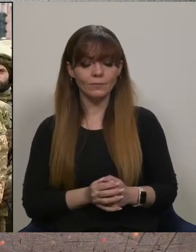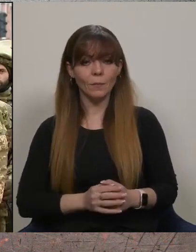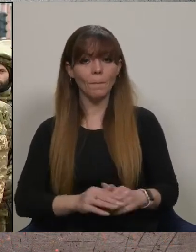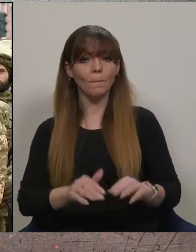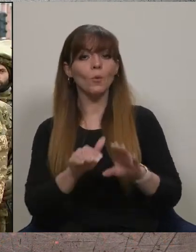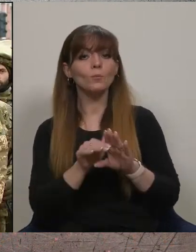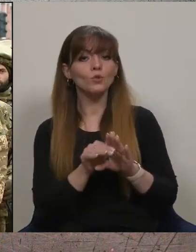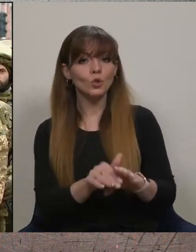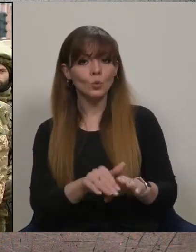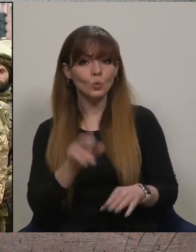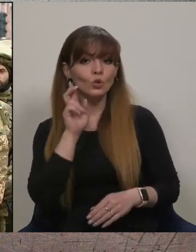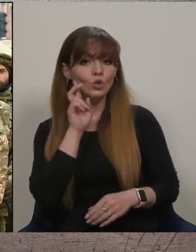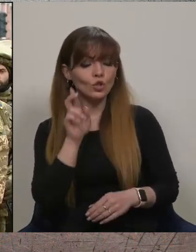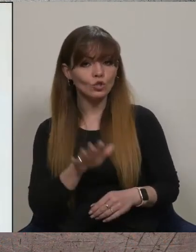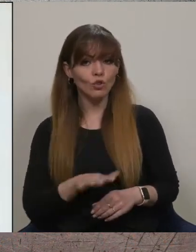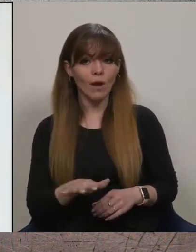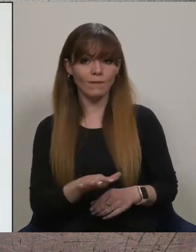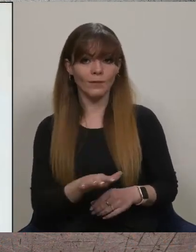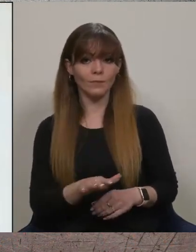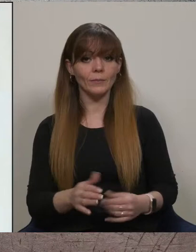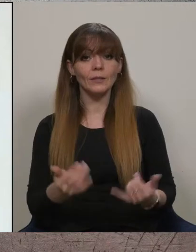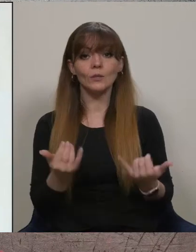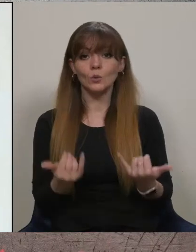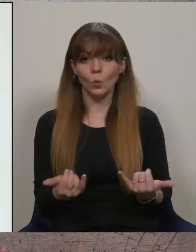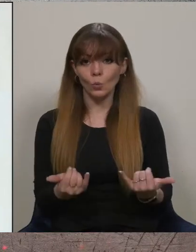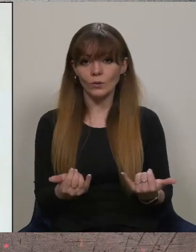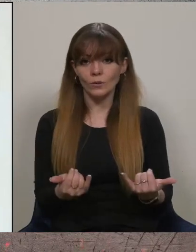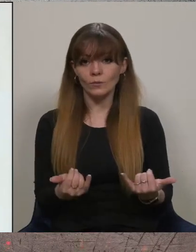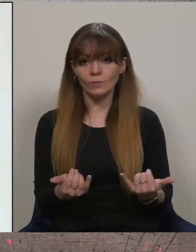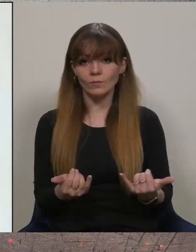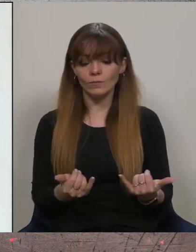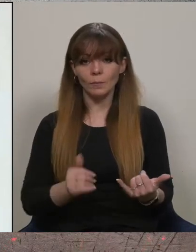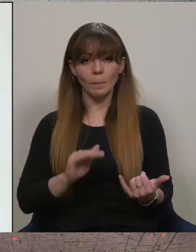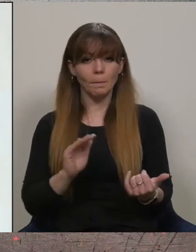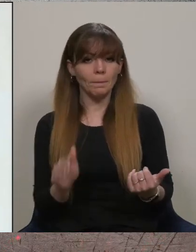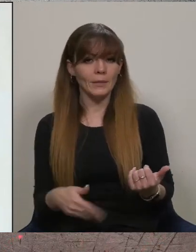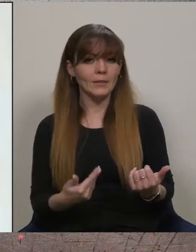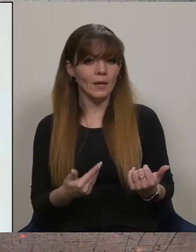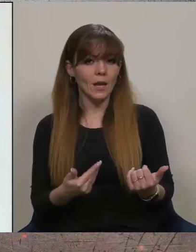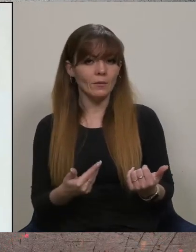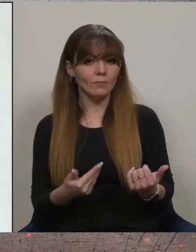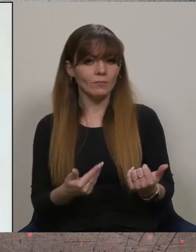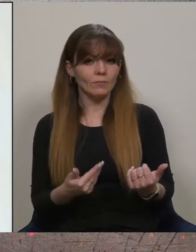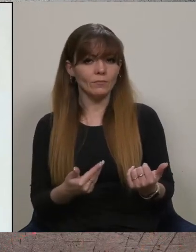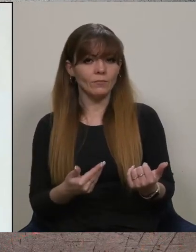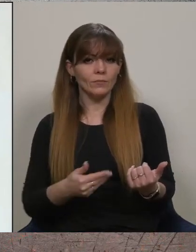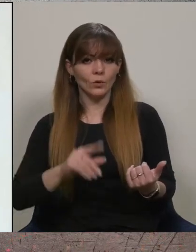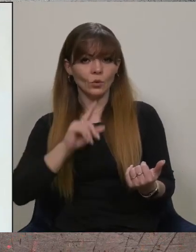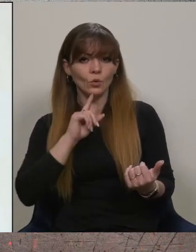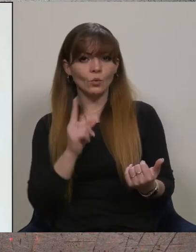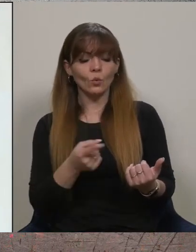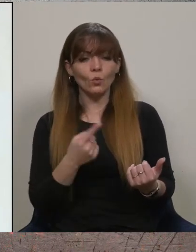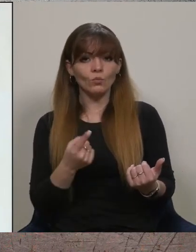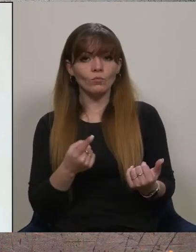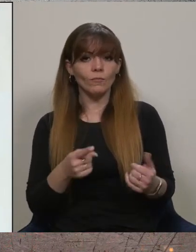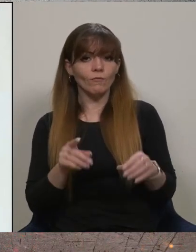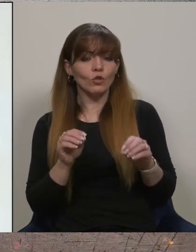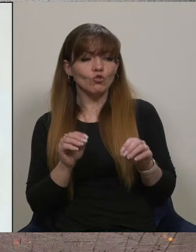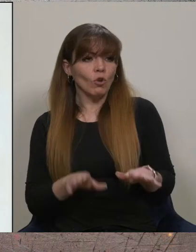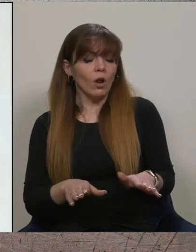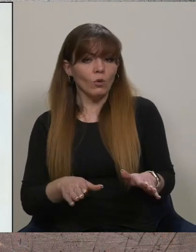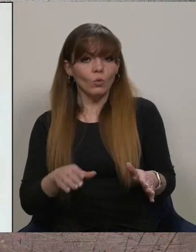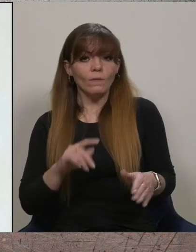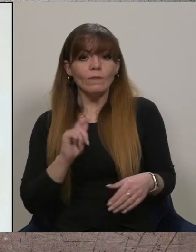помічнику держави. Сьогодні, після року вирішальної війни